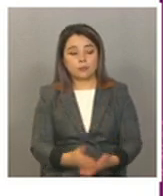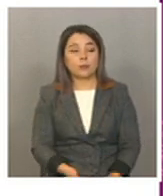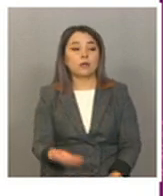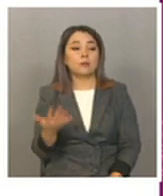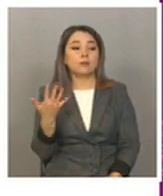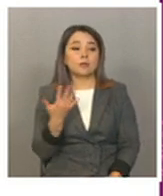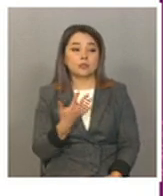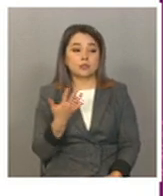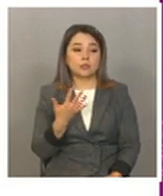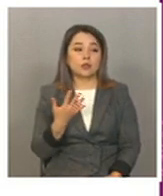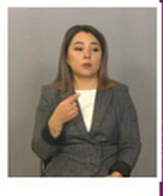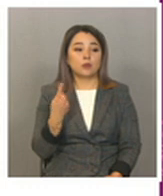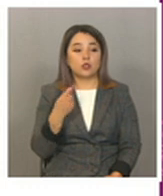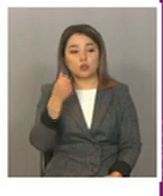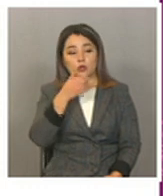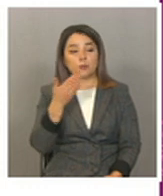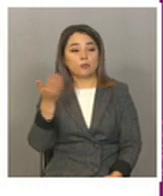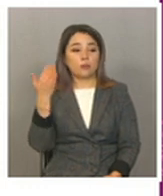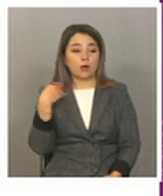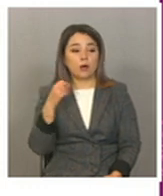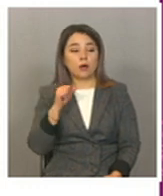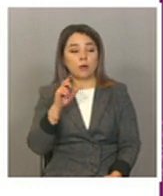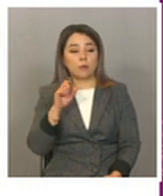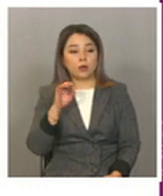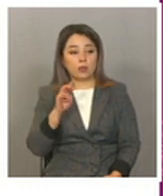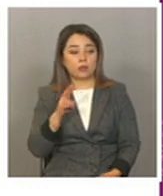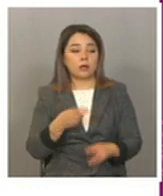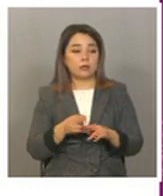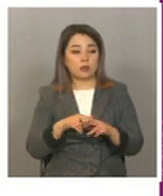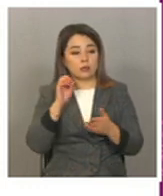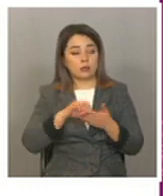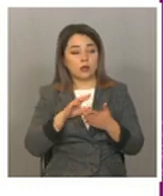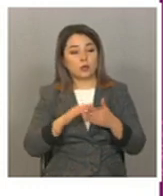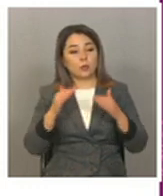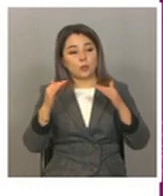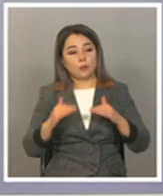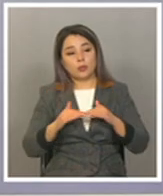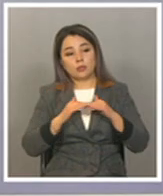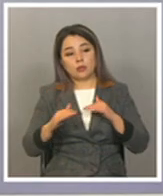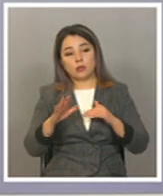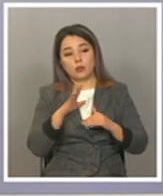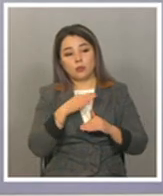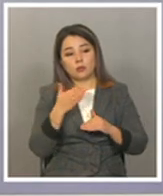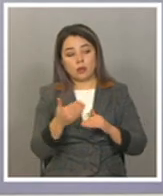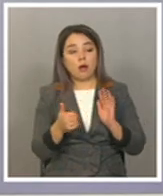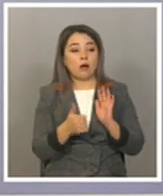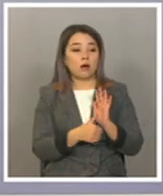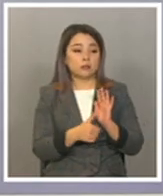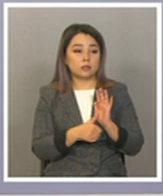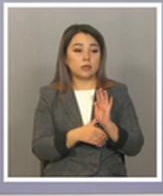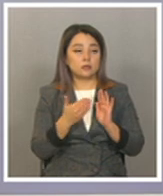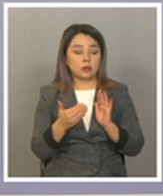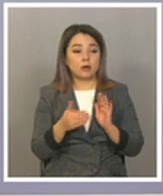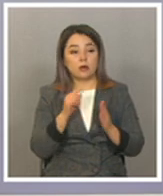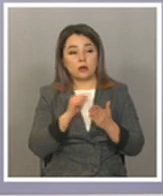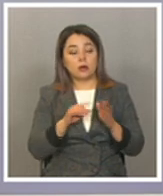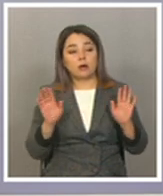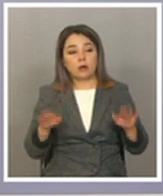Бесінші, бір жыл бұрын ақбөкендер саны төмен деңгейде болды. Алтыншы, қарлыға